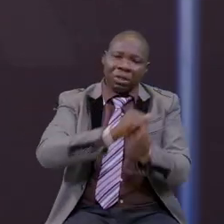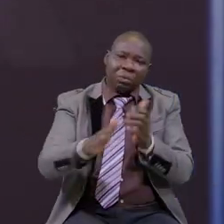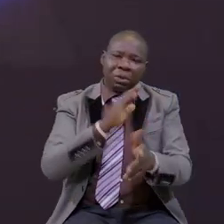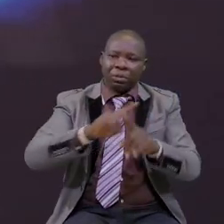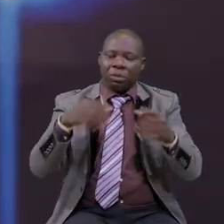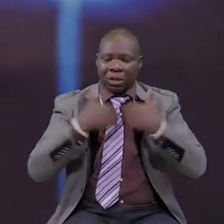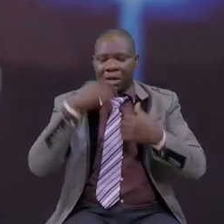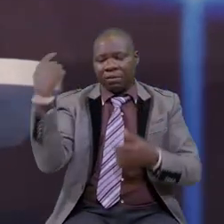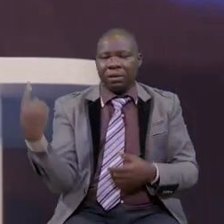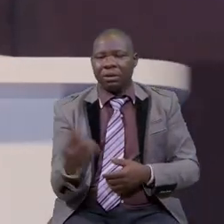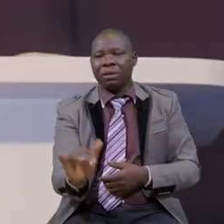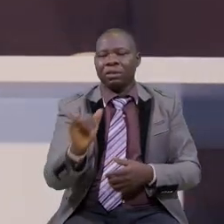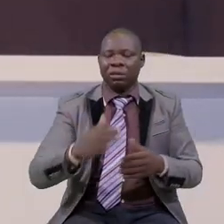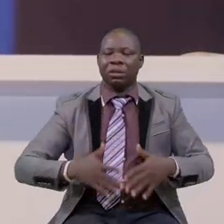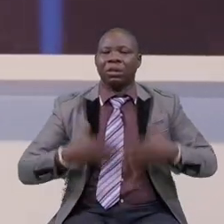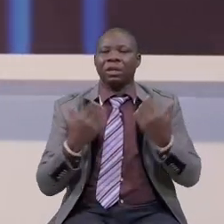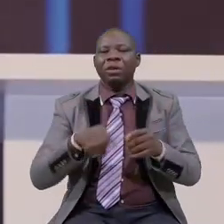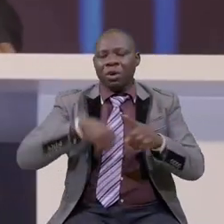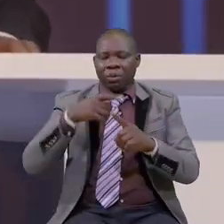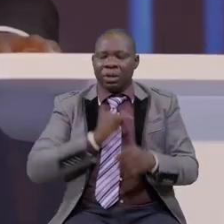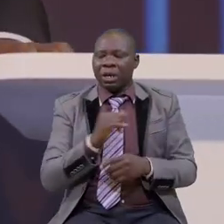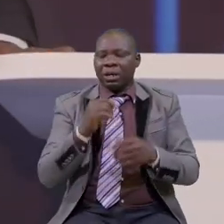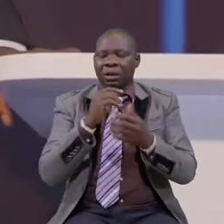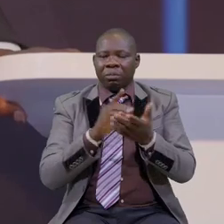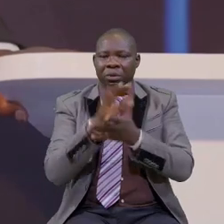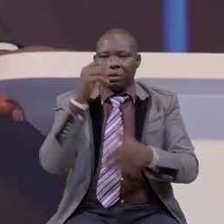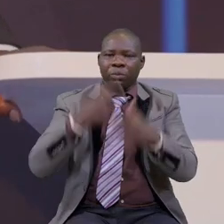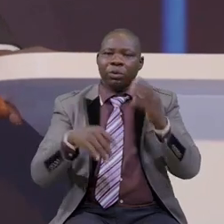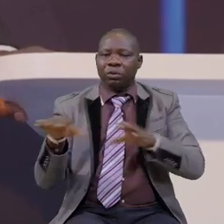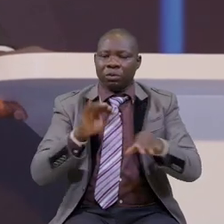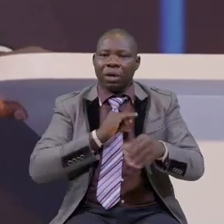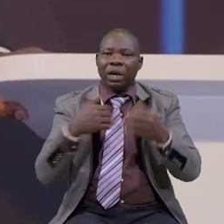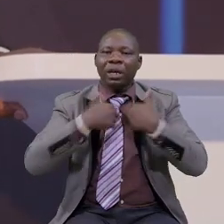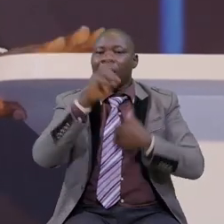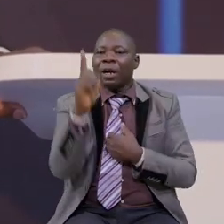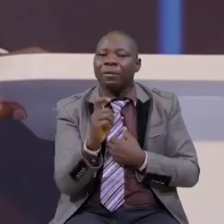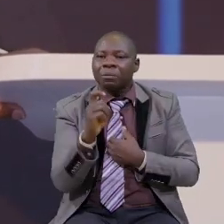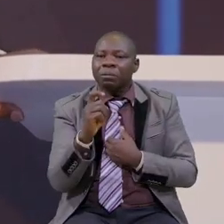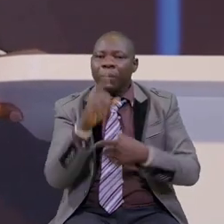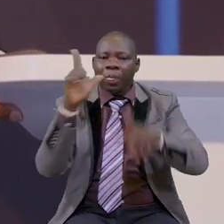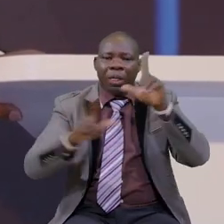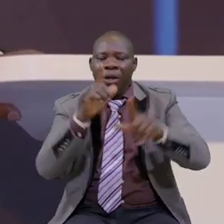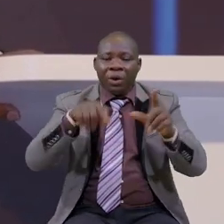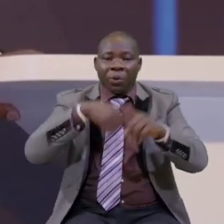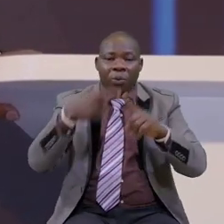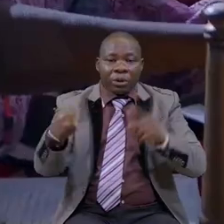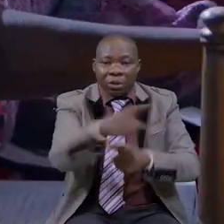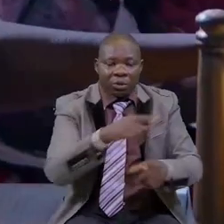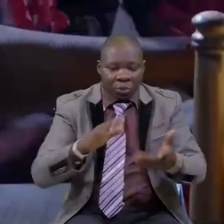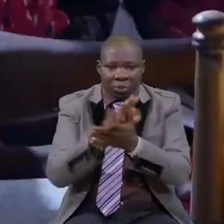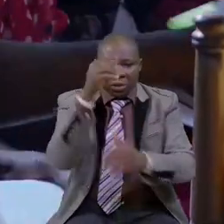la vie éternelle. Quand je crois, qu'est-ce que j'aurai? J'ai dit, quand je crois, qu'est-ce